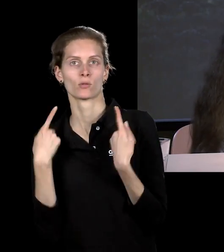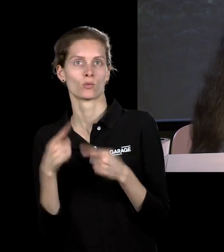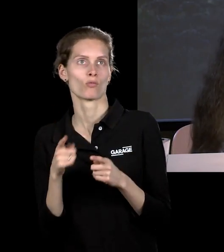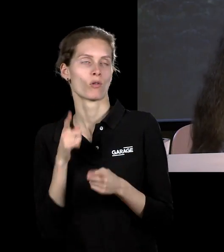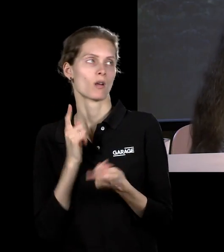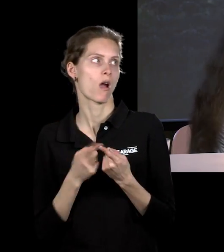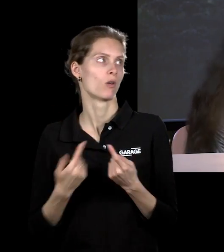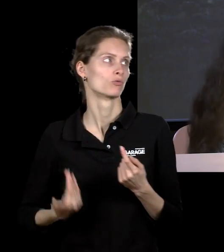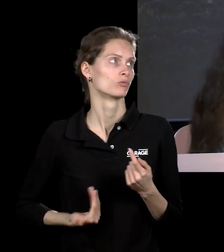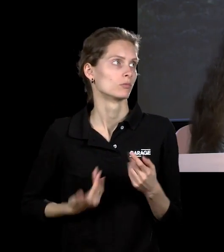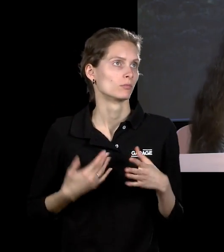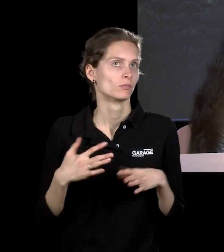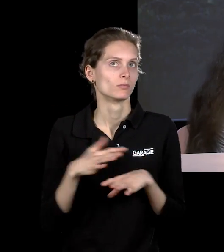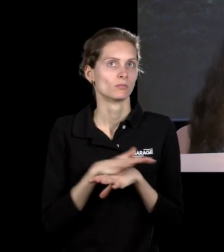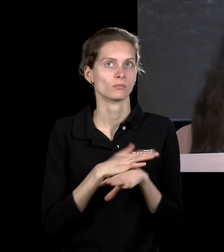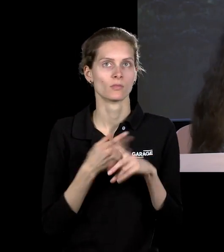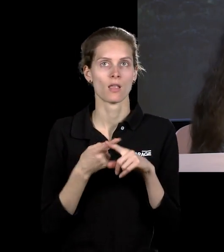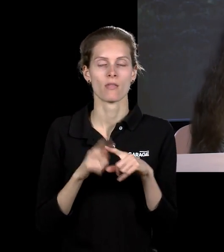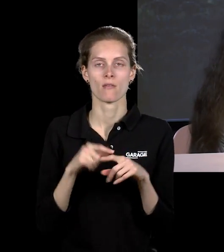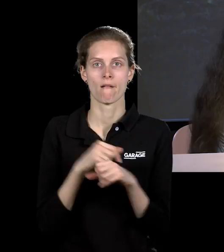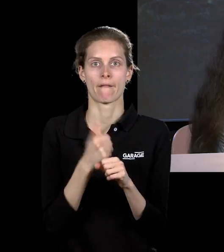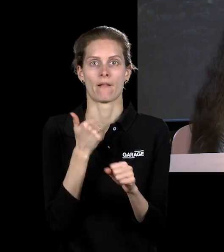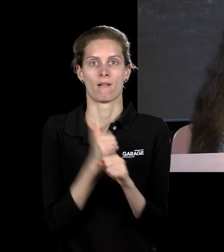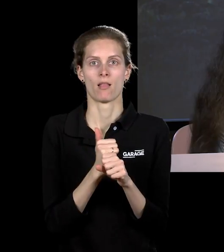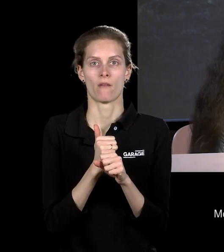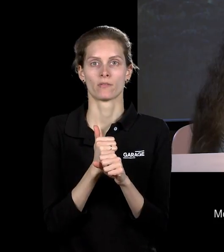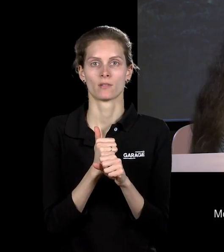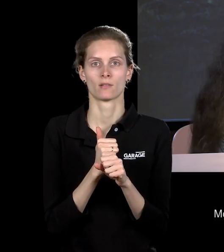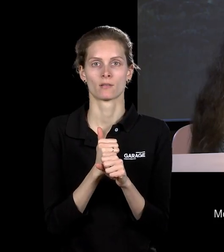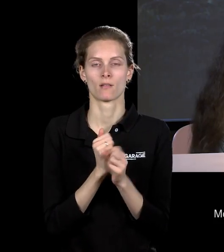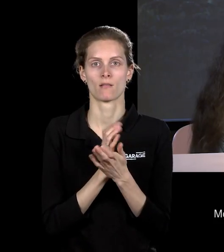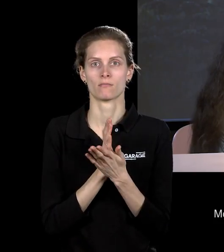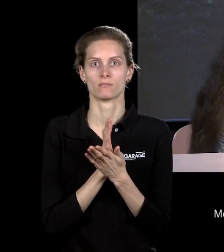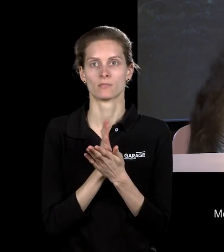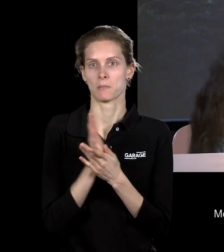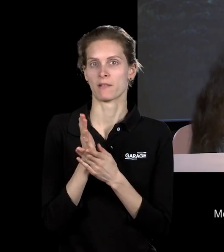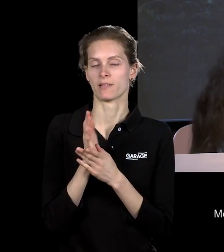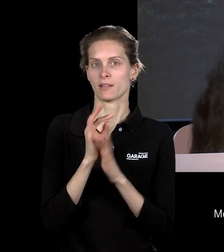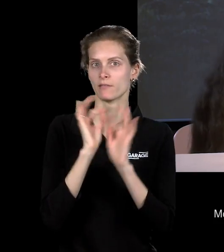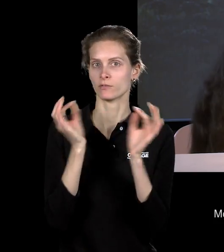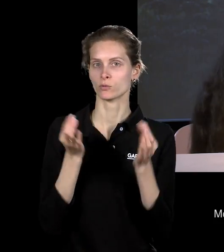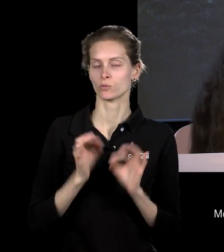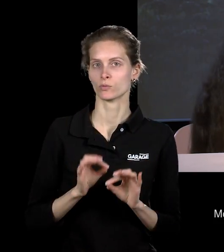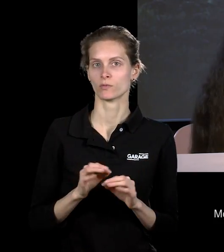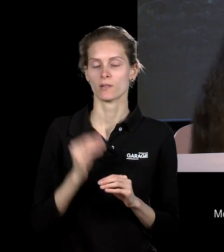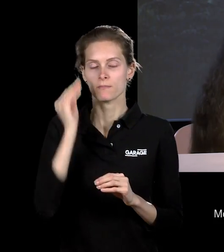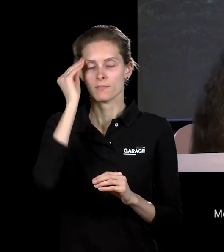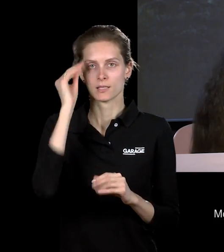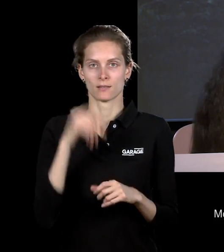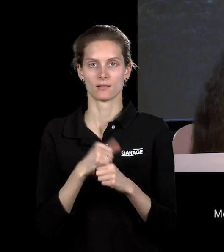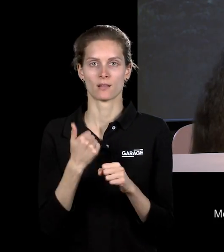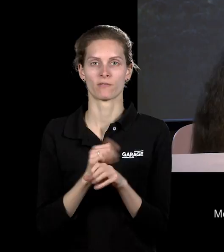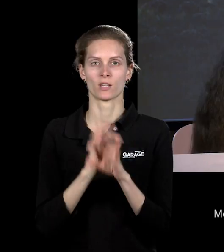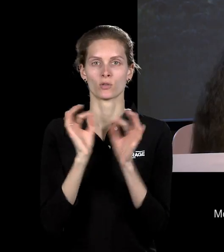и именно это является, видимо, главным предметом искусства в данном случае. Вот, и то, что там, если вспомнить